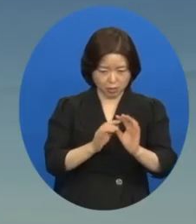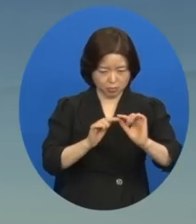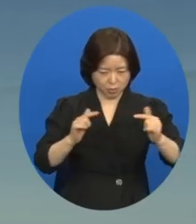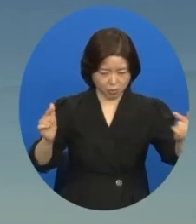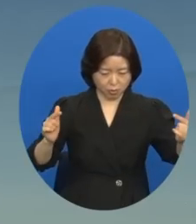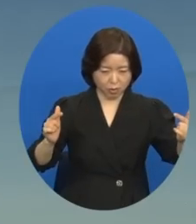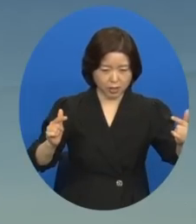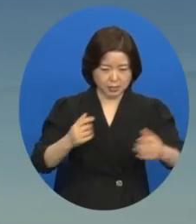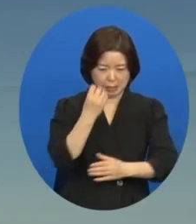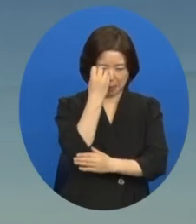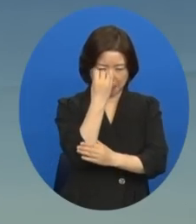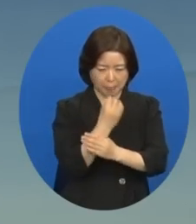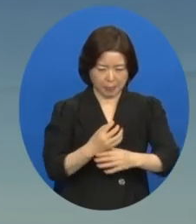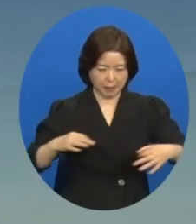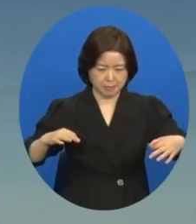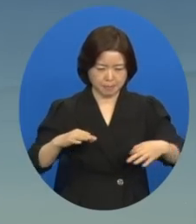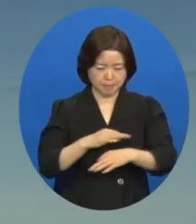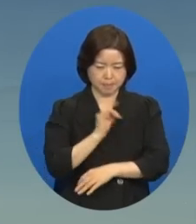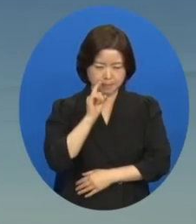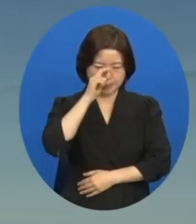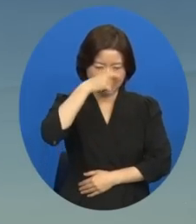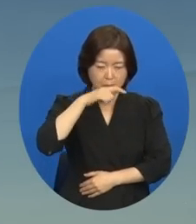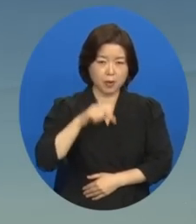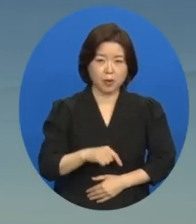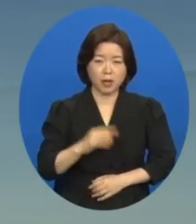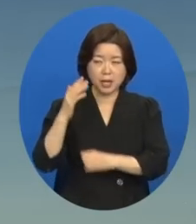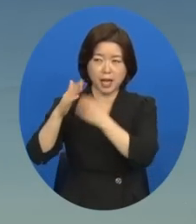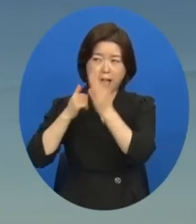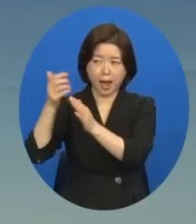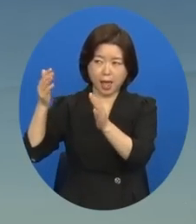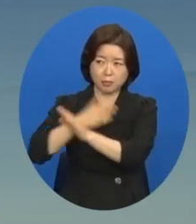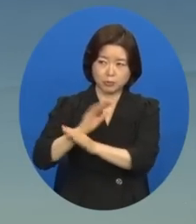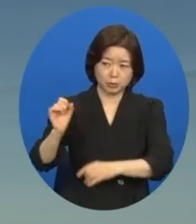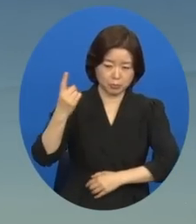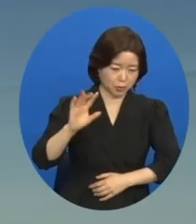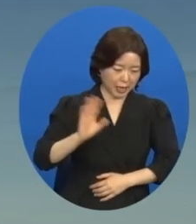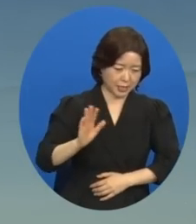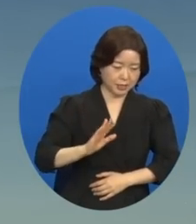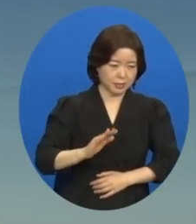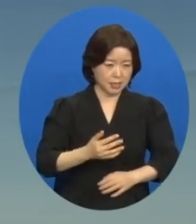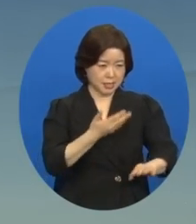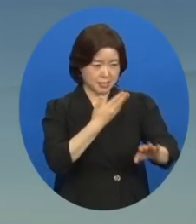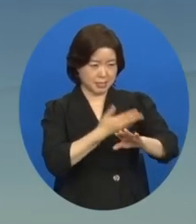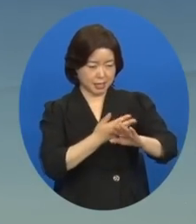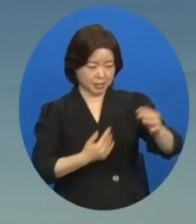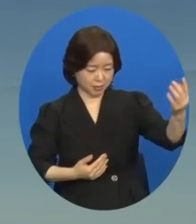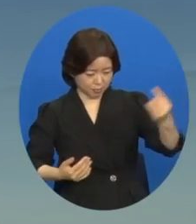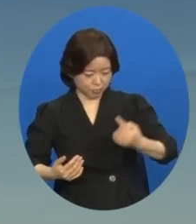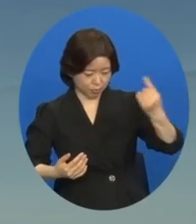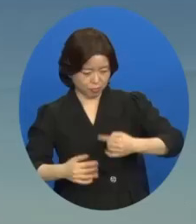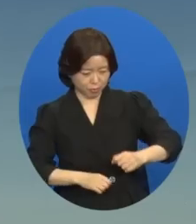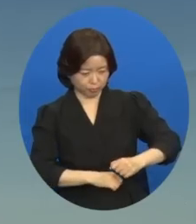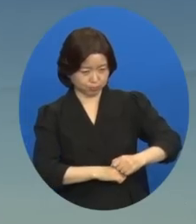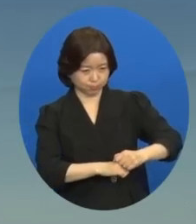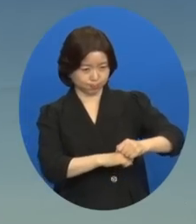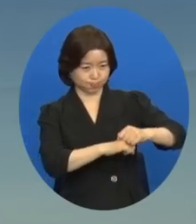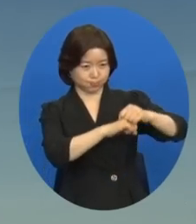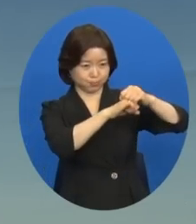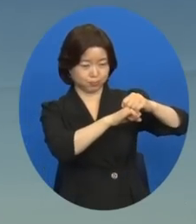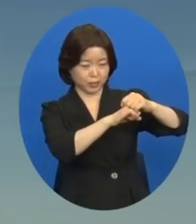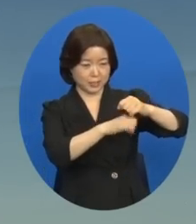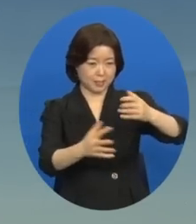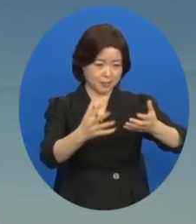온갖 부패하고 더럽고 하나님으로부터 비롯되지 않는 모든 생각의 견고한 진들을